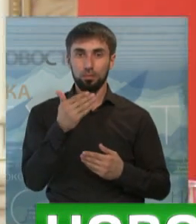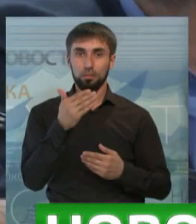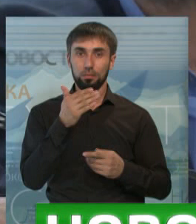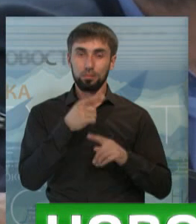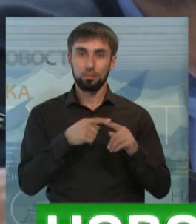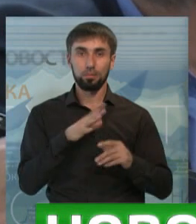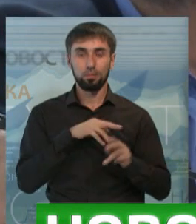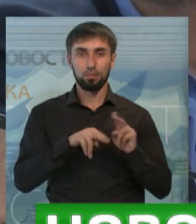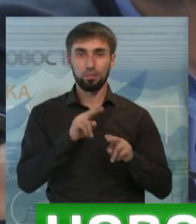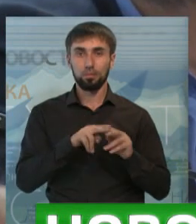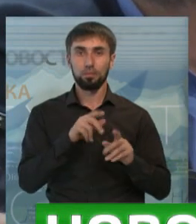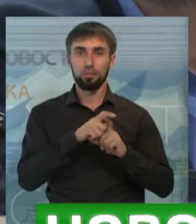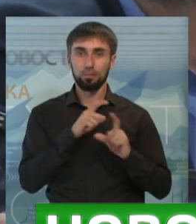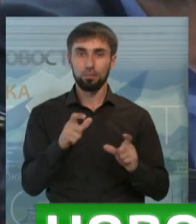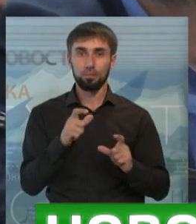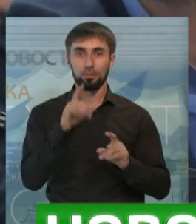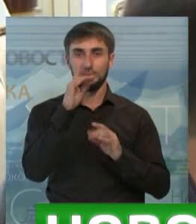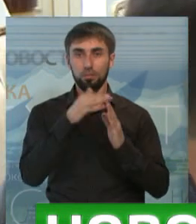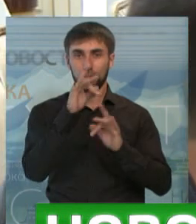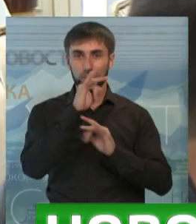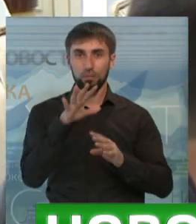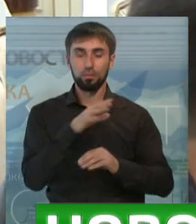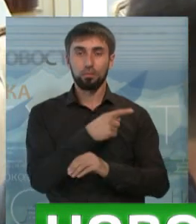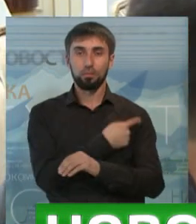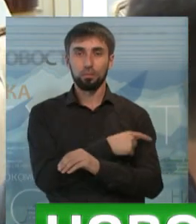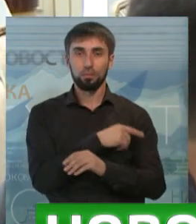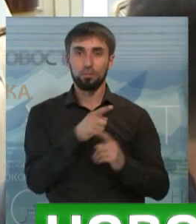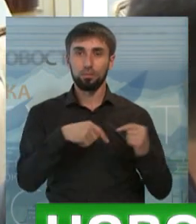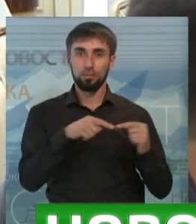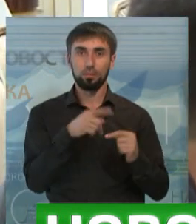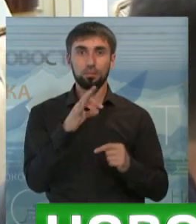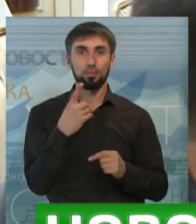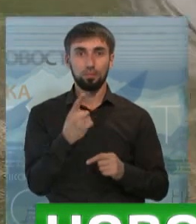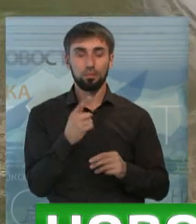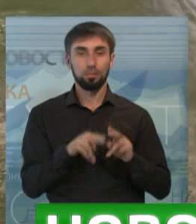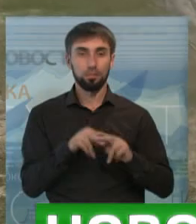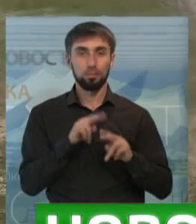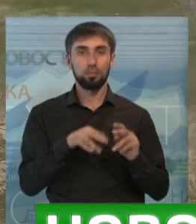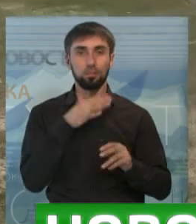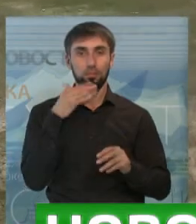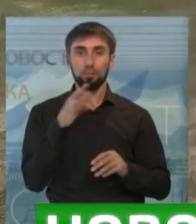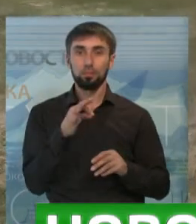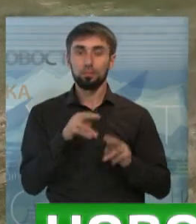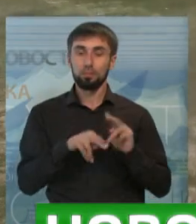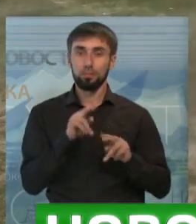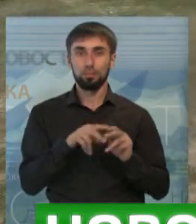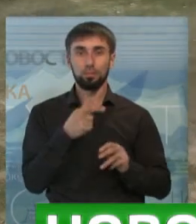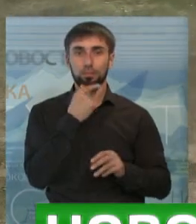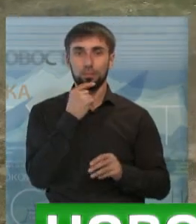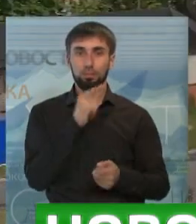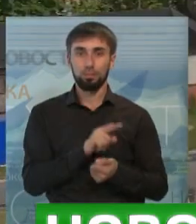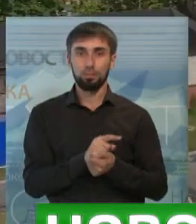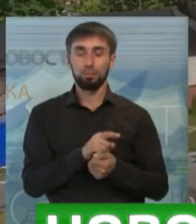десятки школ и детских садов домов культуры лечебных учреждений однако одно дело я строить много совсем другое строить красиво